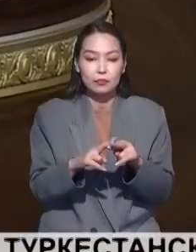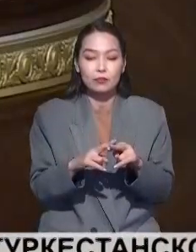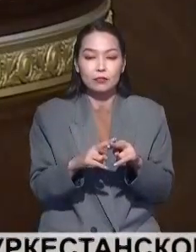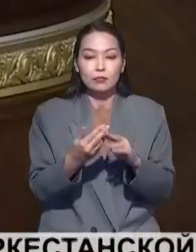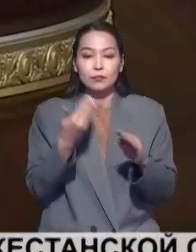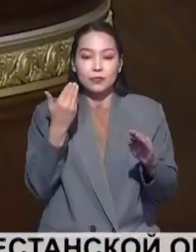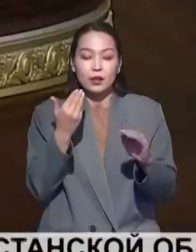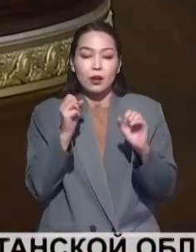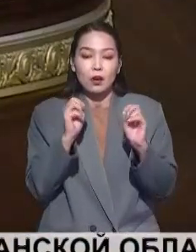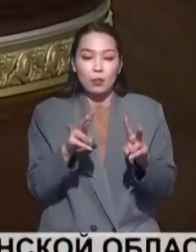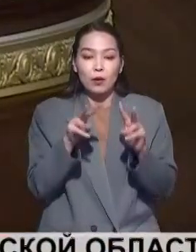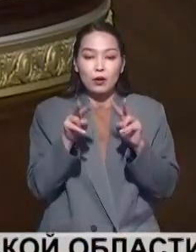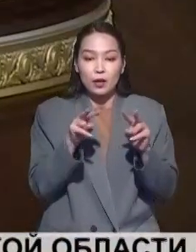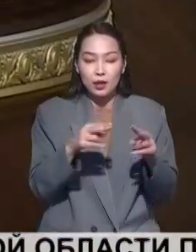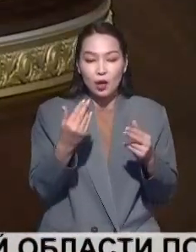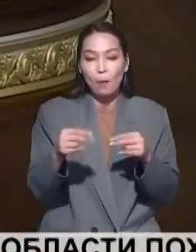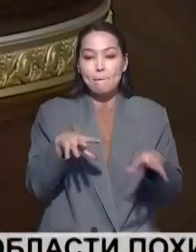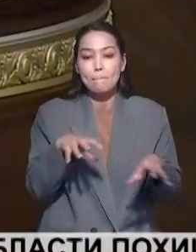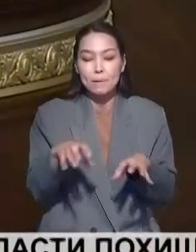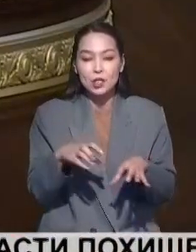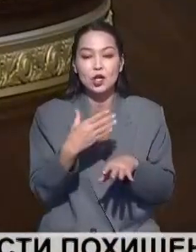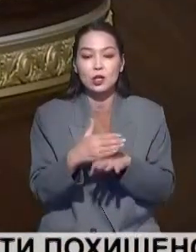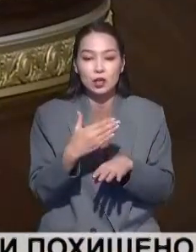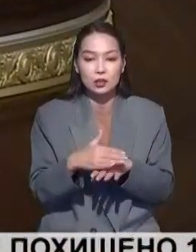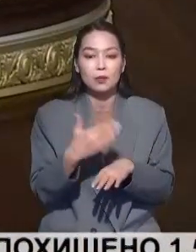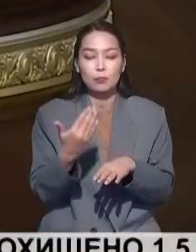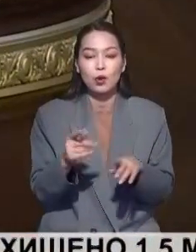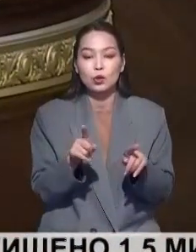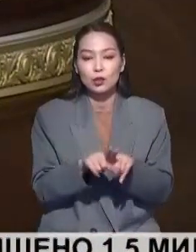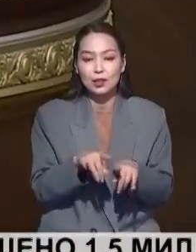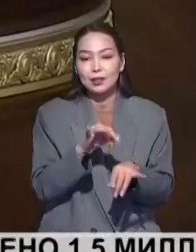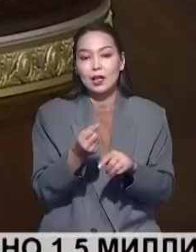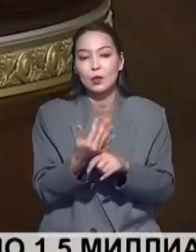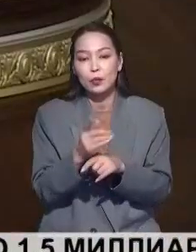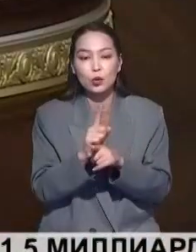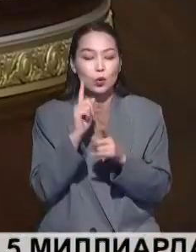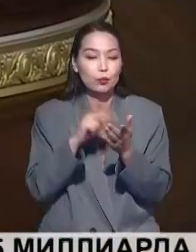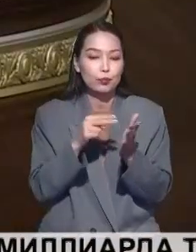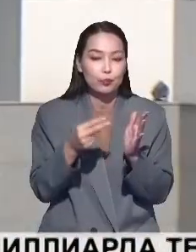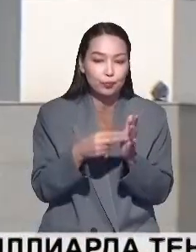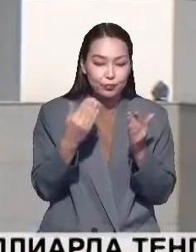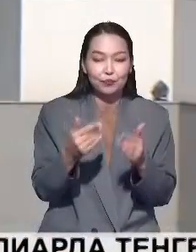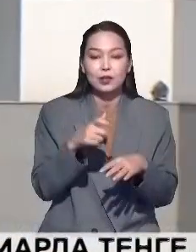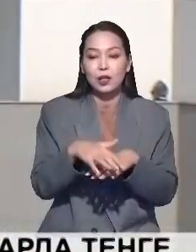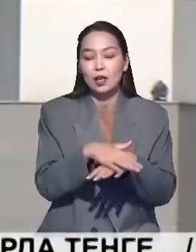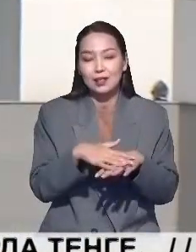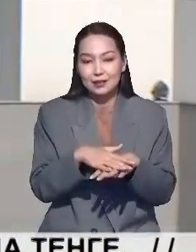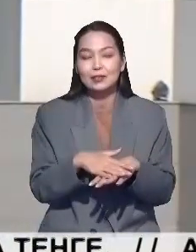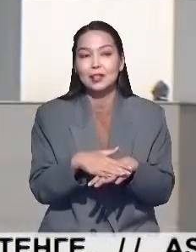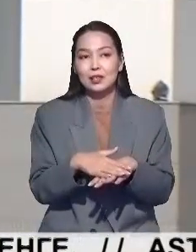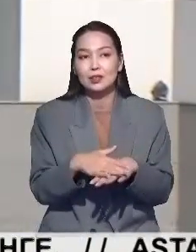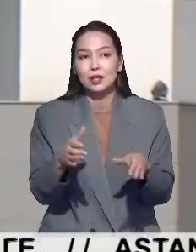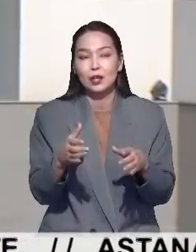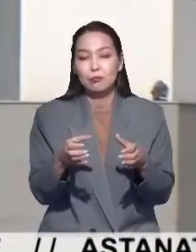которые вот по основным типологиям мошеннических кредитов проходят, и по определенным наиболее уязвимым слоям населения. Нацбанки же считают, что